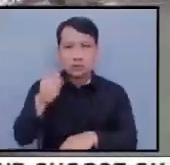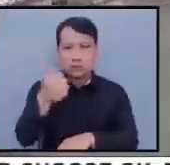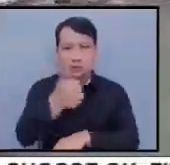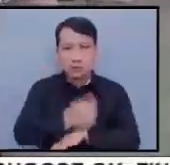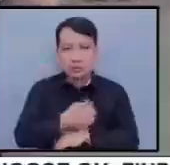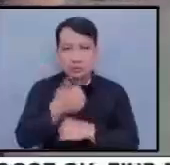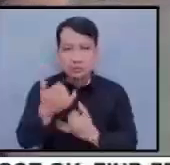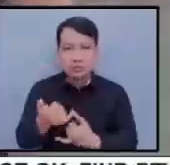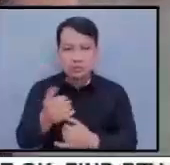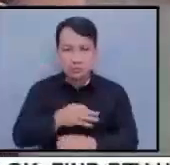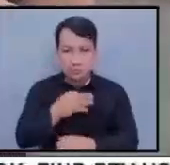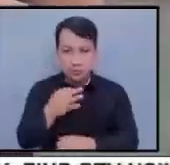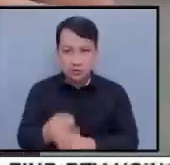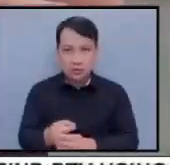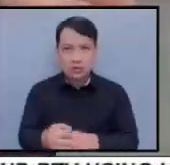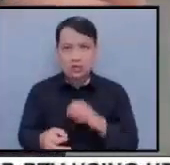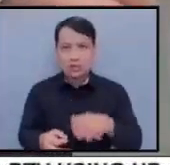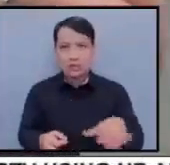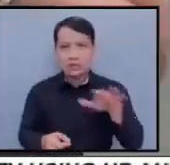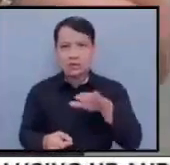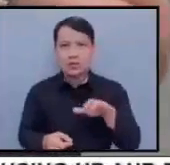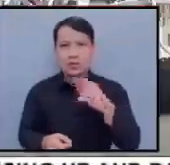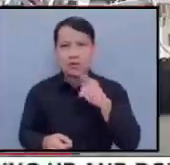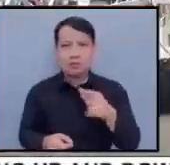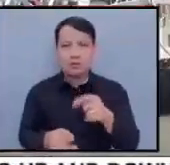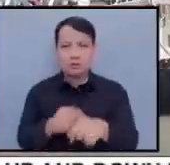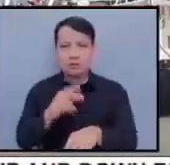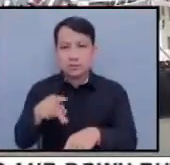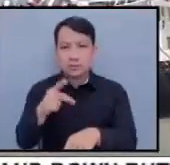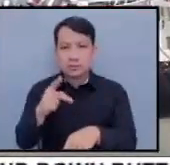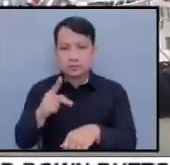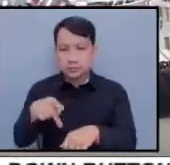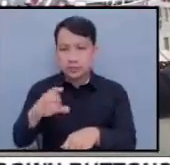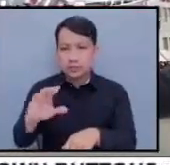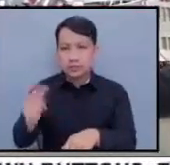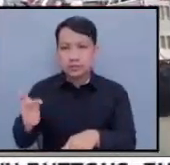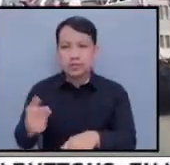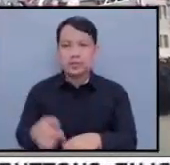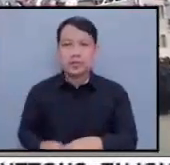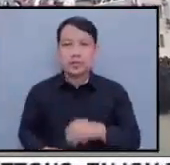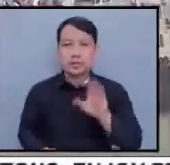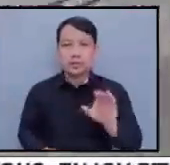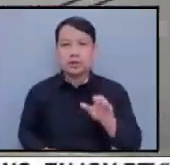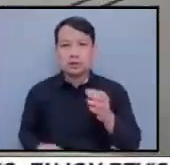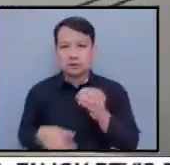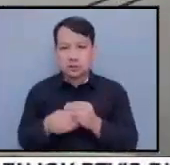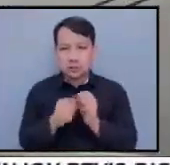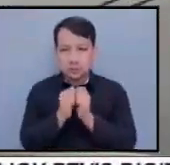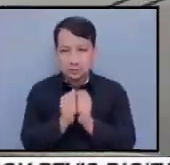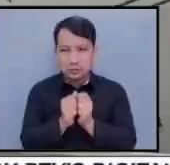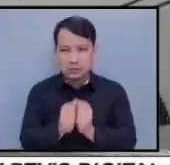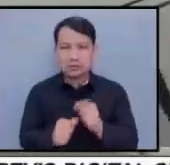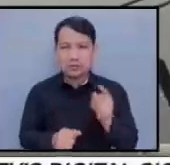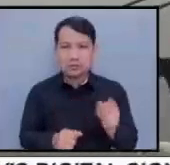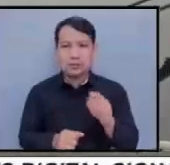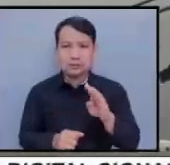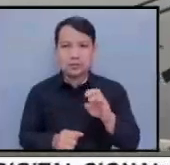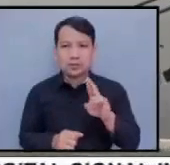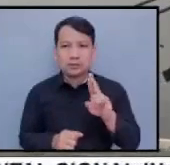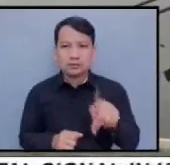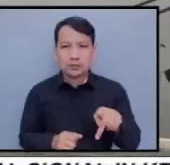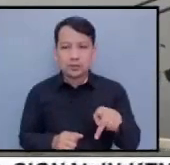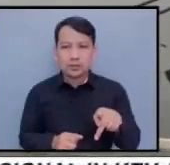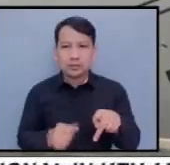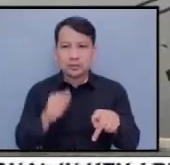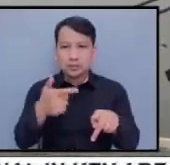formal na commissioning nito sa Philippine Coast Guard. Bukod sa Teresa Magbanua, kasama ang BRP Gabriela Silang,